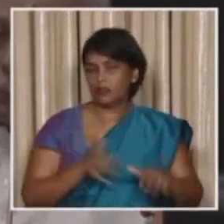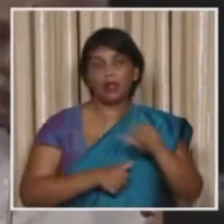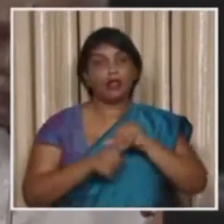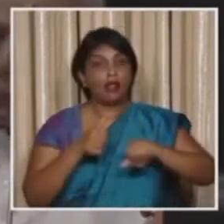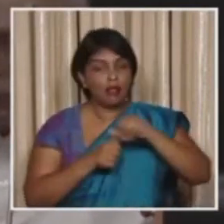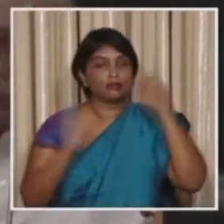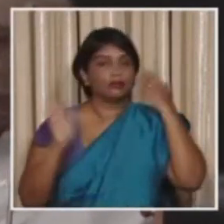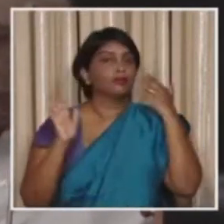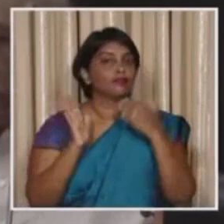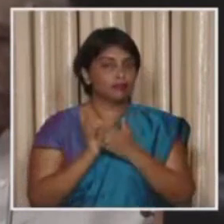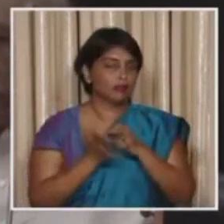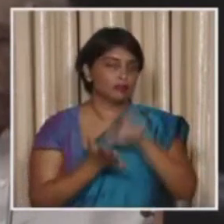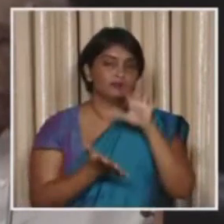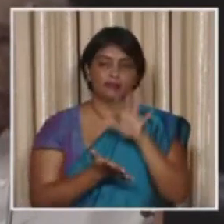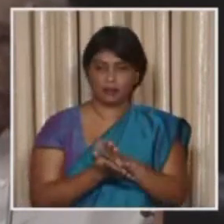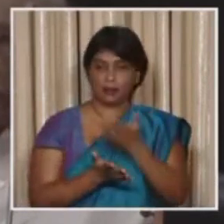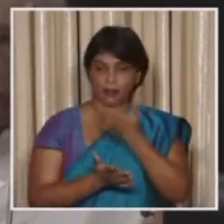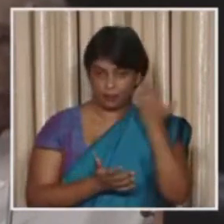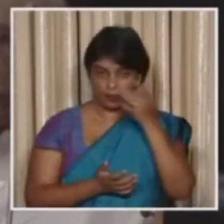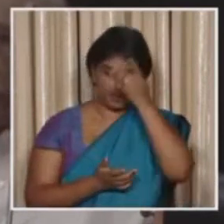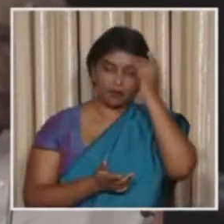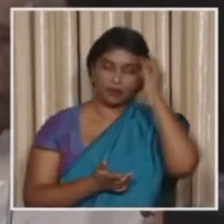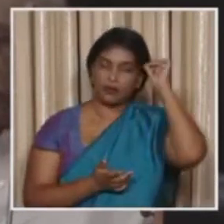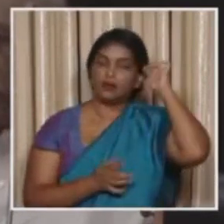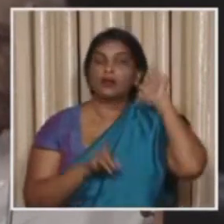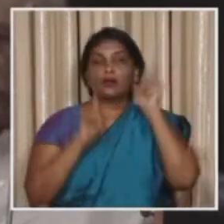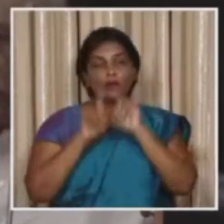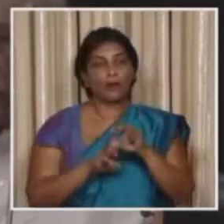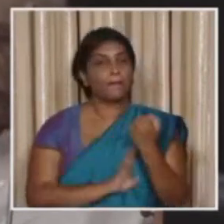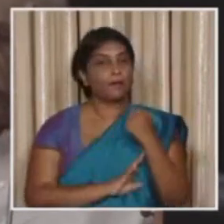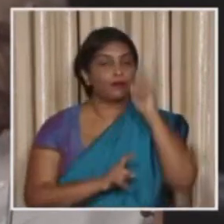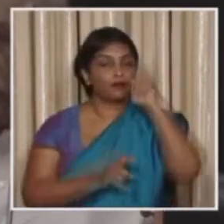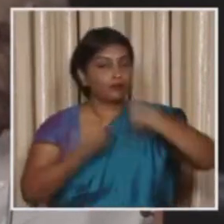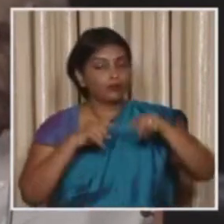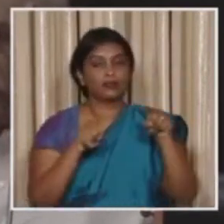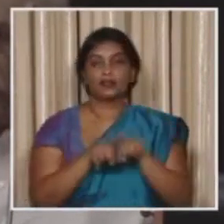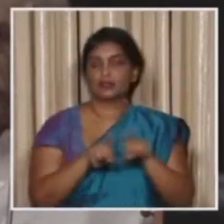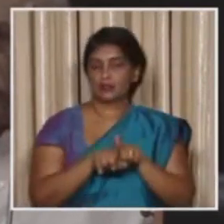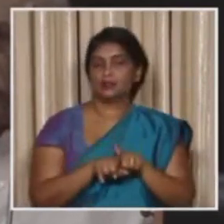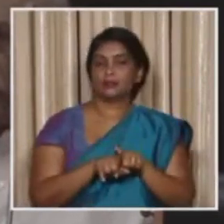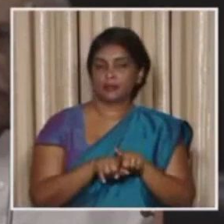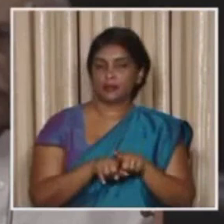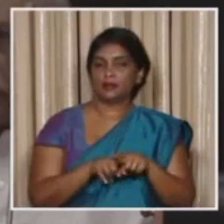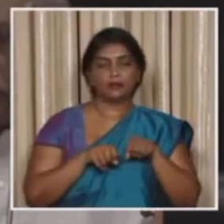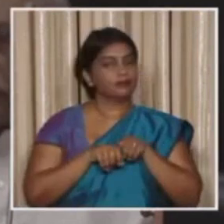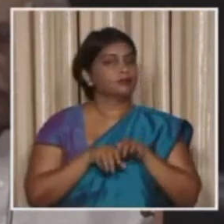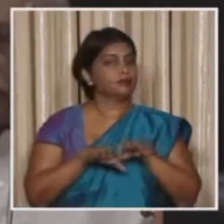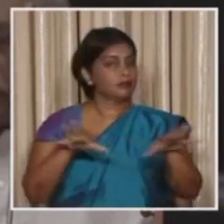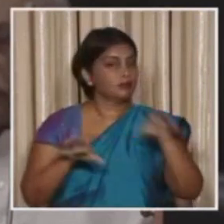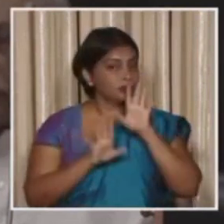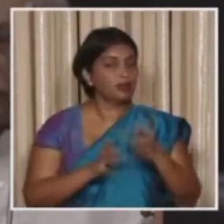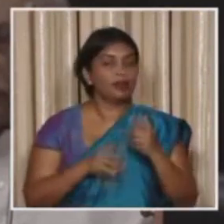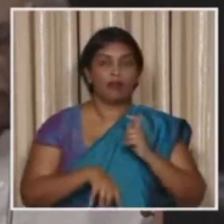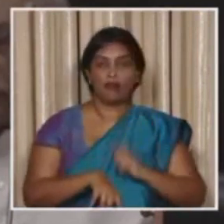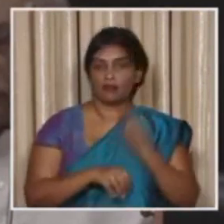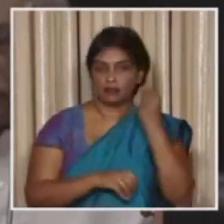ආයතන පද්ධතියක් ලෙස තහවුරු කළ හැකි වෙනවා. එමගින් බලය පොදු ජනතාවට ආසන්න වන ආකාරයෙන් විමධ්‍යගත කිරීම සඳහා